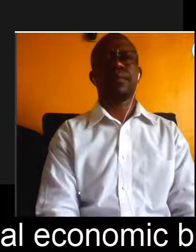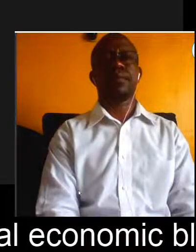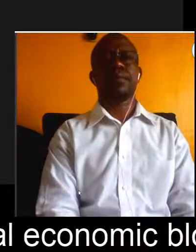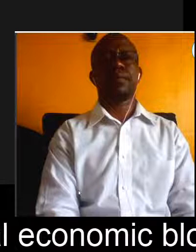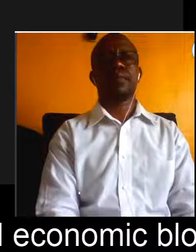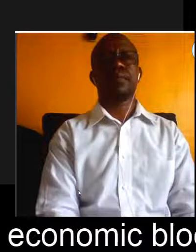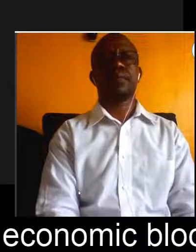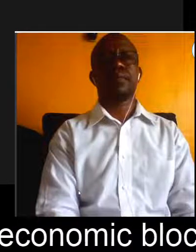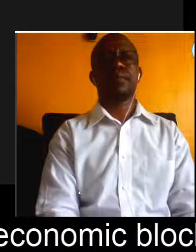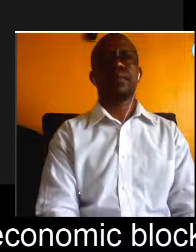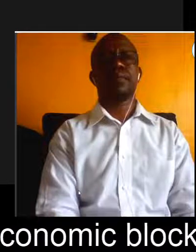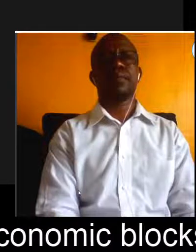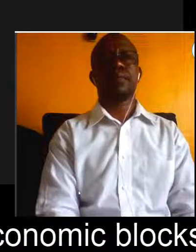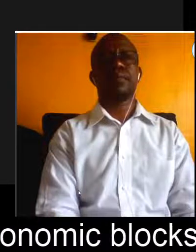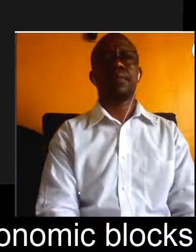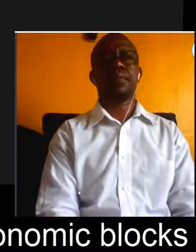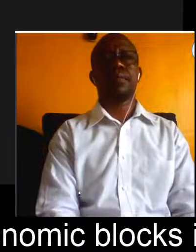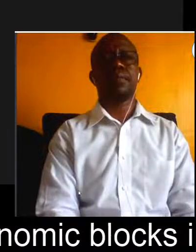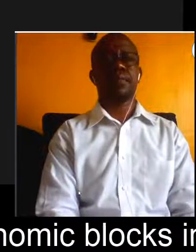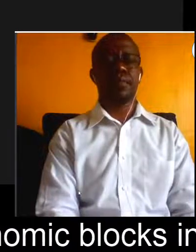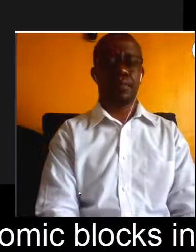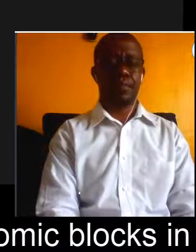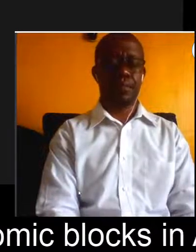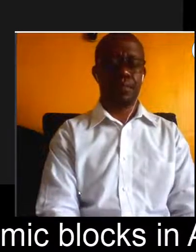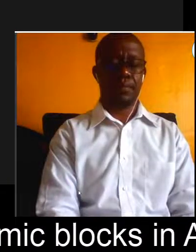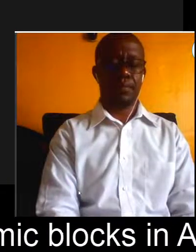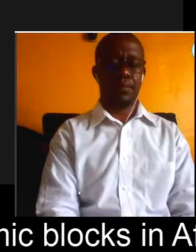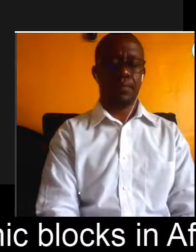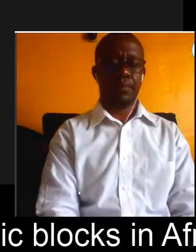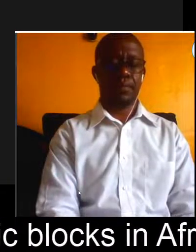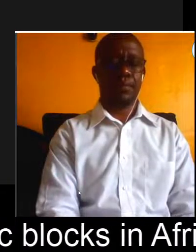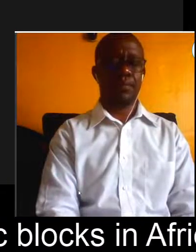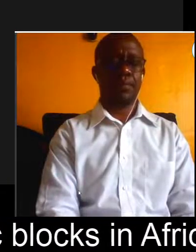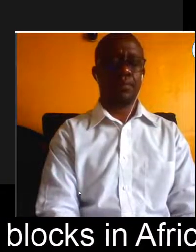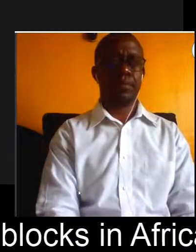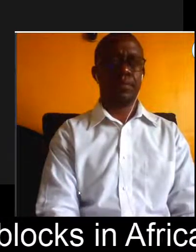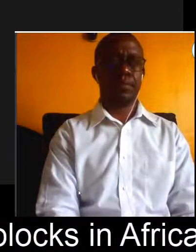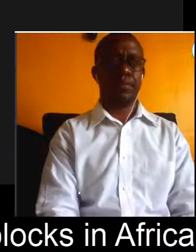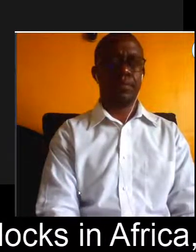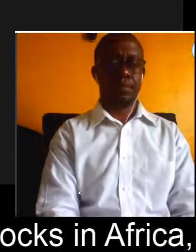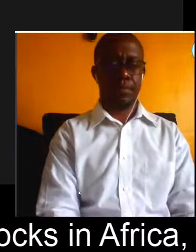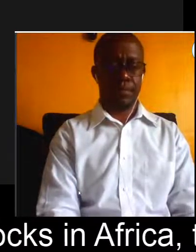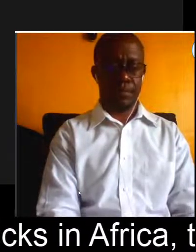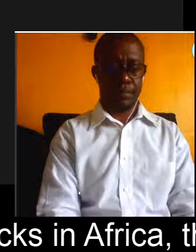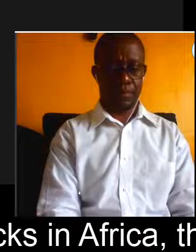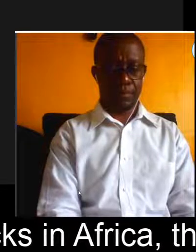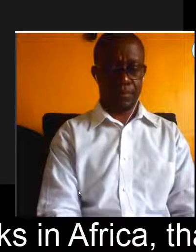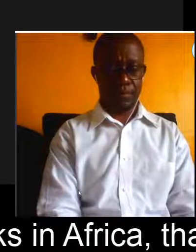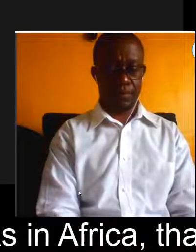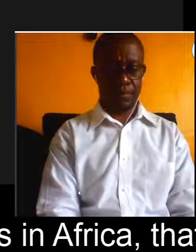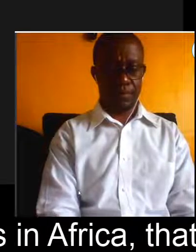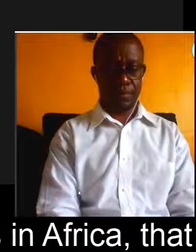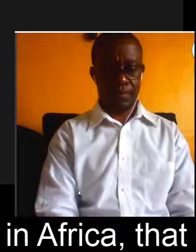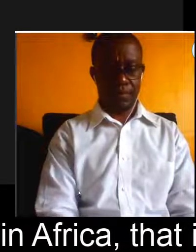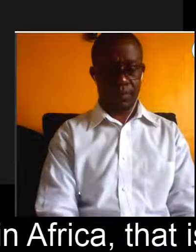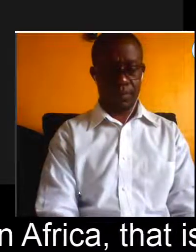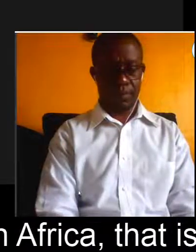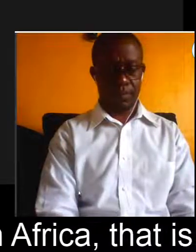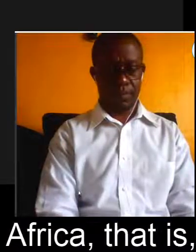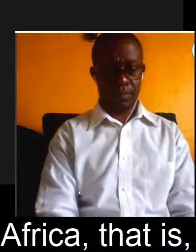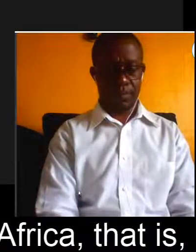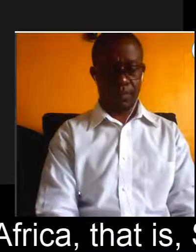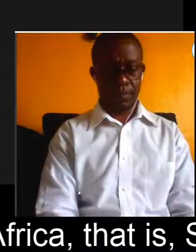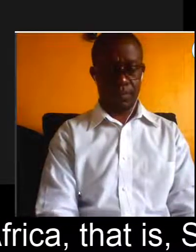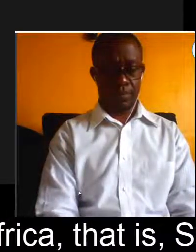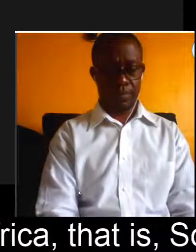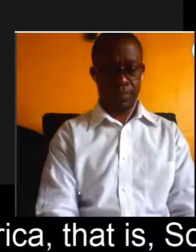la loi. Frank, Yeah. Frank, please conclude in the next 1 minute, please, if you can. Yes,